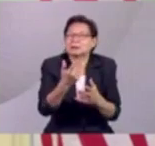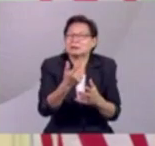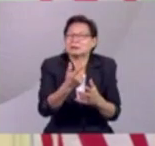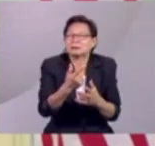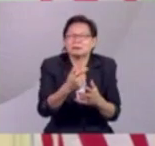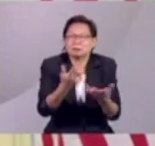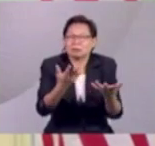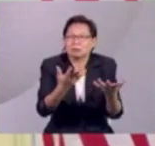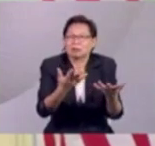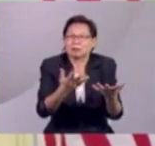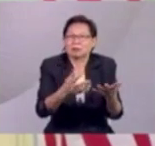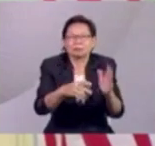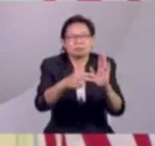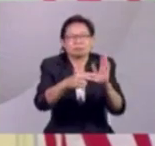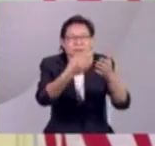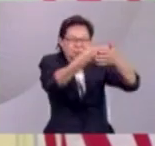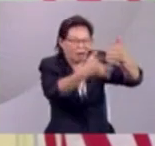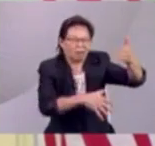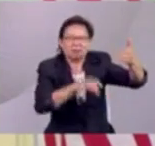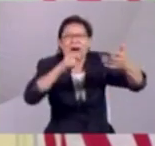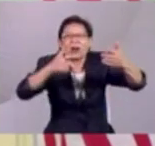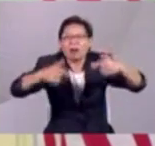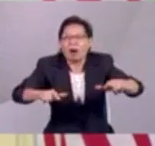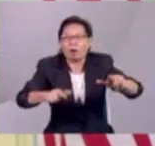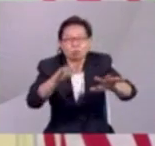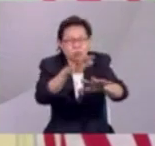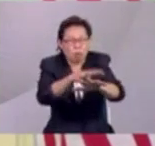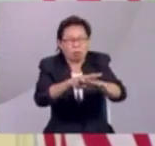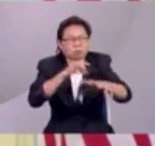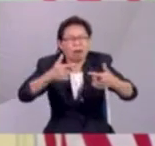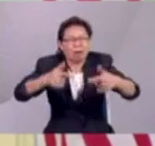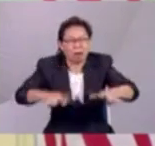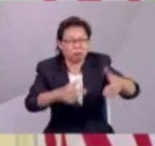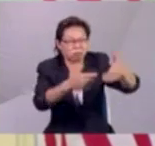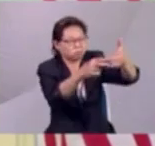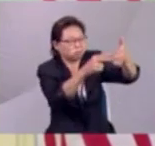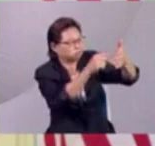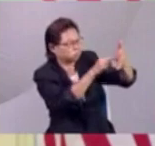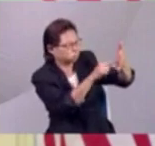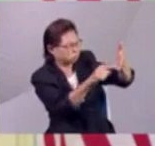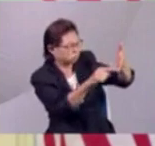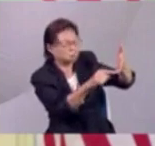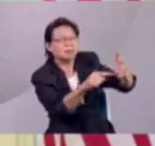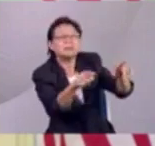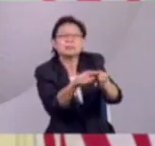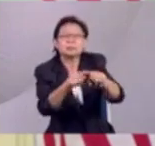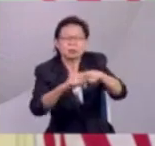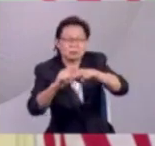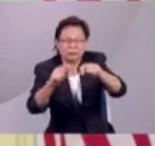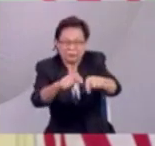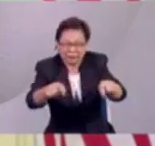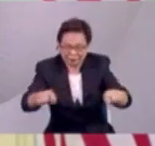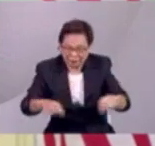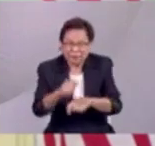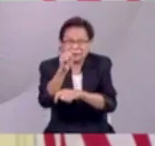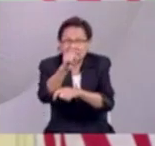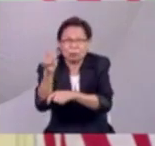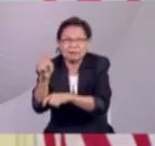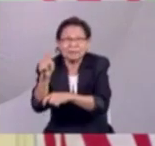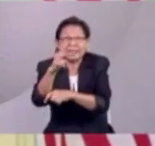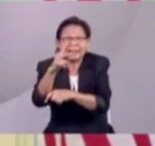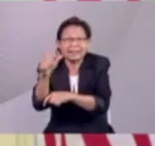terlarang. Okey? Dan kuasa menutup itu seperti Tasik Titiwangsa dan sebagainya adalah kuasa